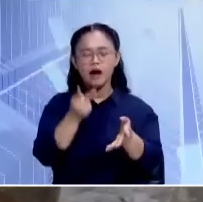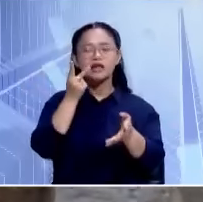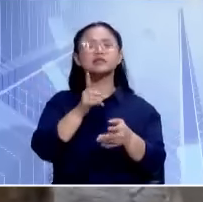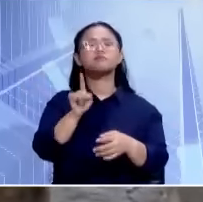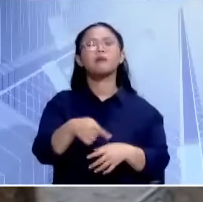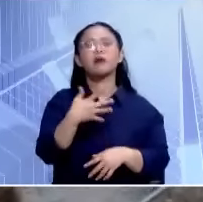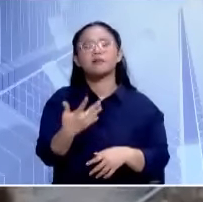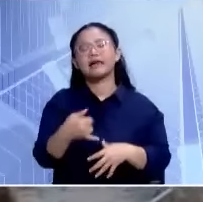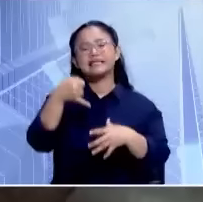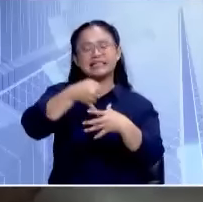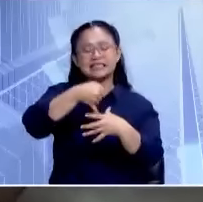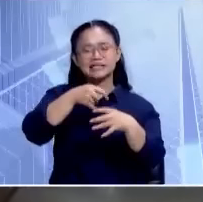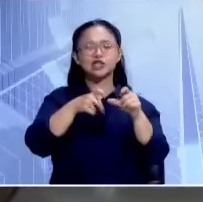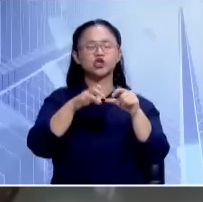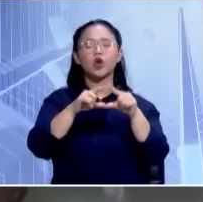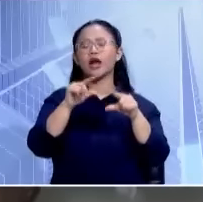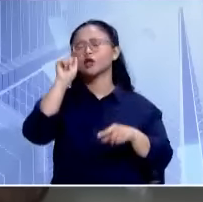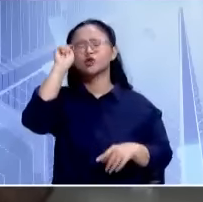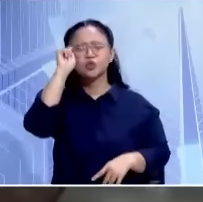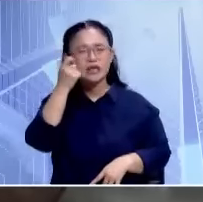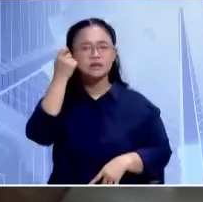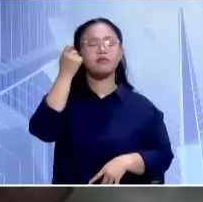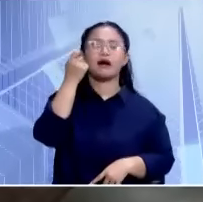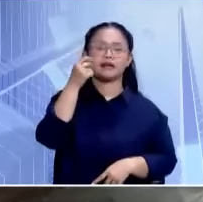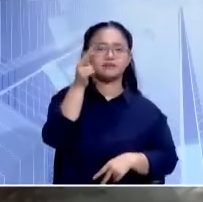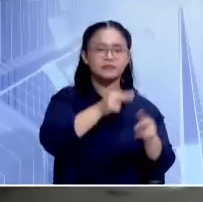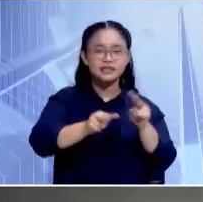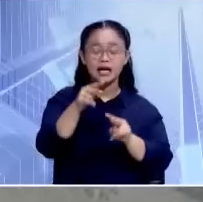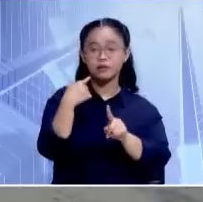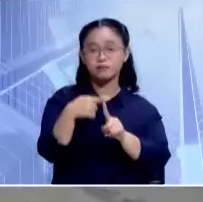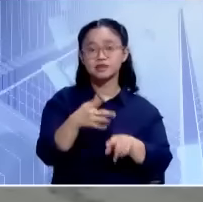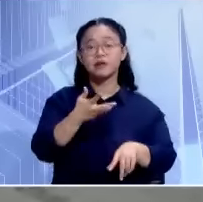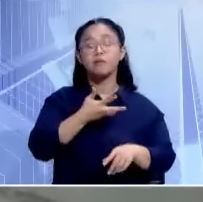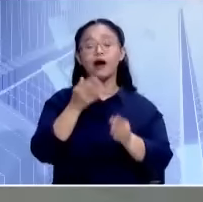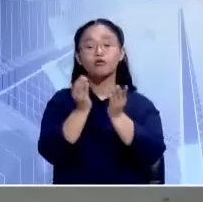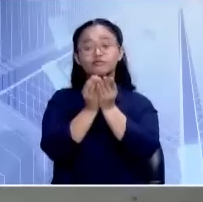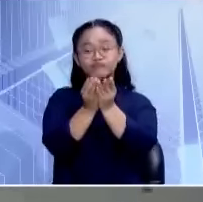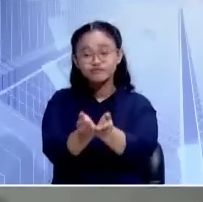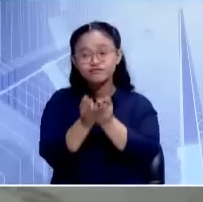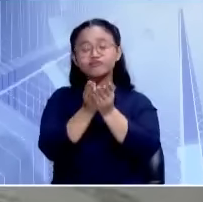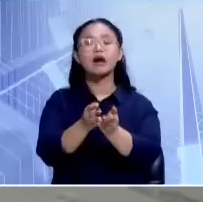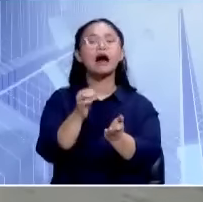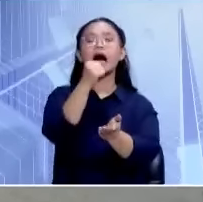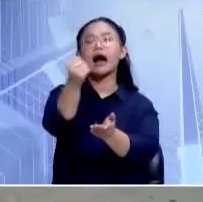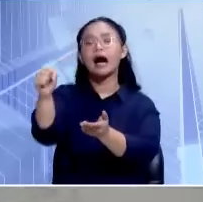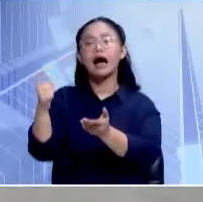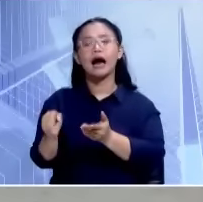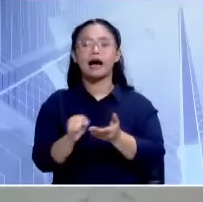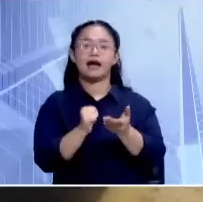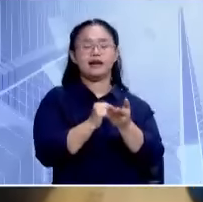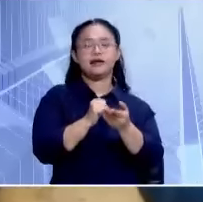bakar jenis solar yang mengakibatkan nelayan tidak bisa melaut sehingga kesulitan untuk memenuhi kebutuhan